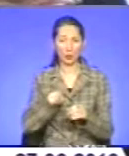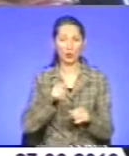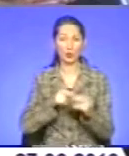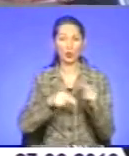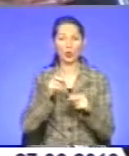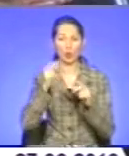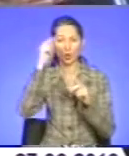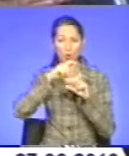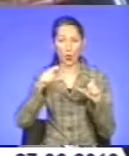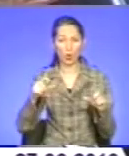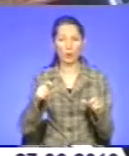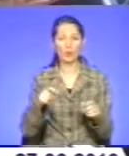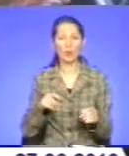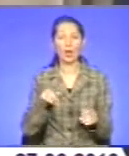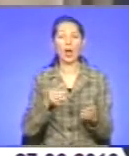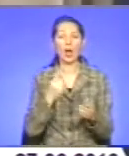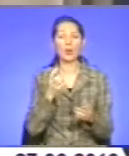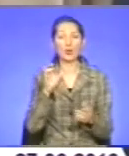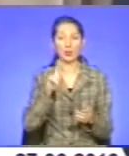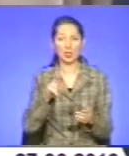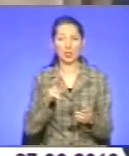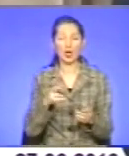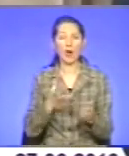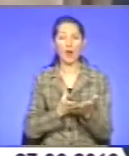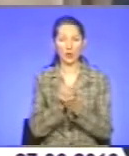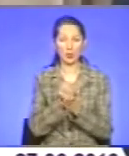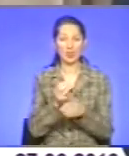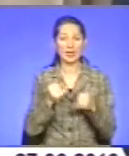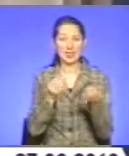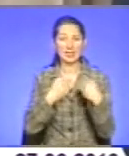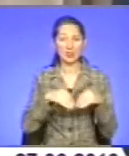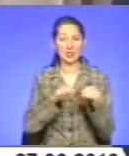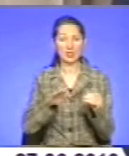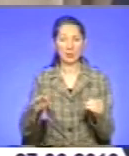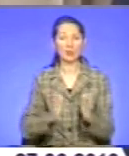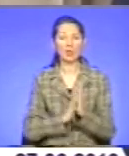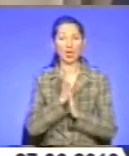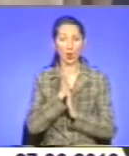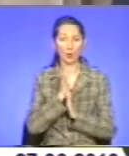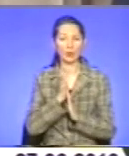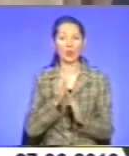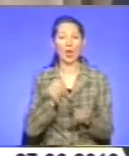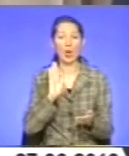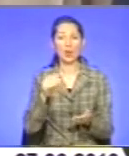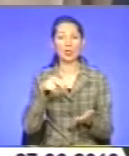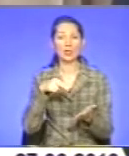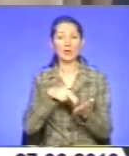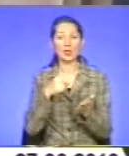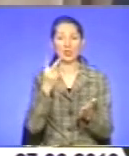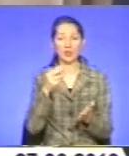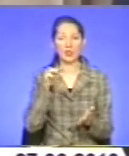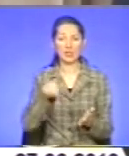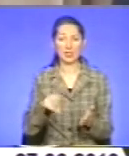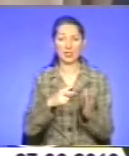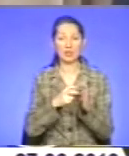соціальні виплати для сімей з дітьми зростуть. Сума виплат для такої категорії населення зростає і буде становити 2752